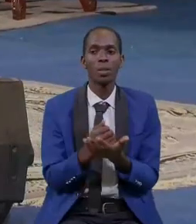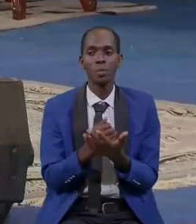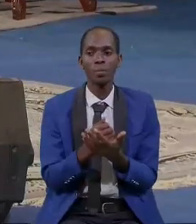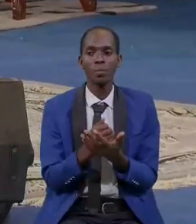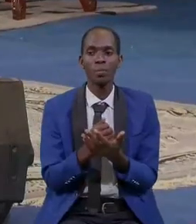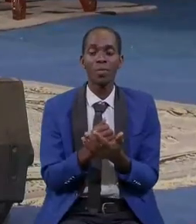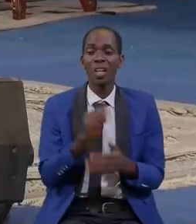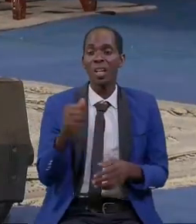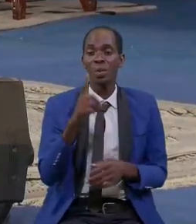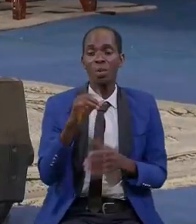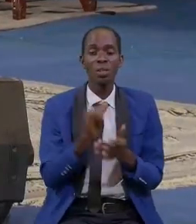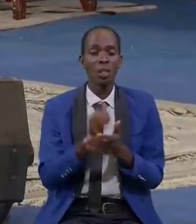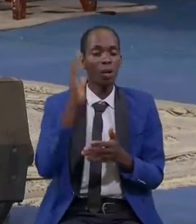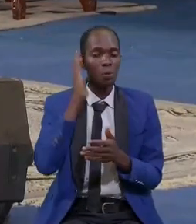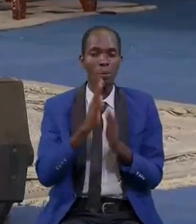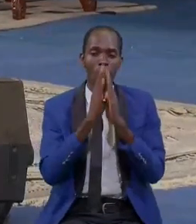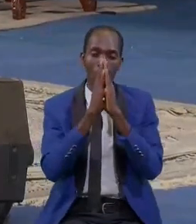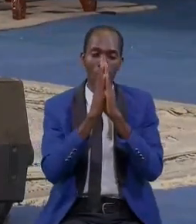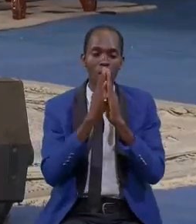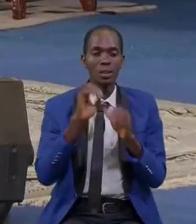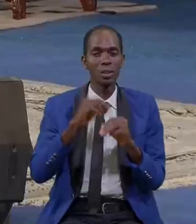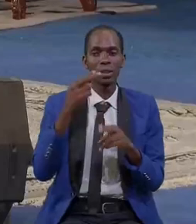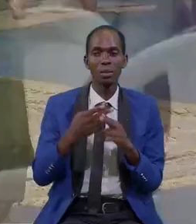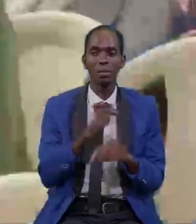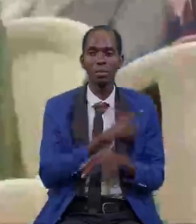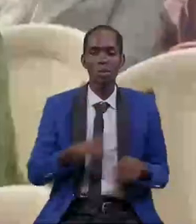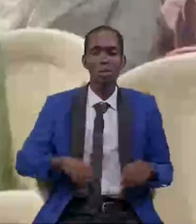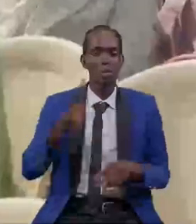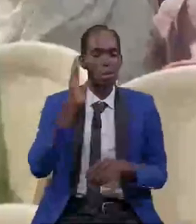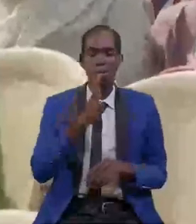Quiconque invoquera le nom du Seigneur sera sauvé.